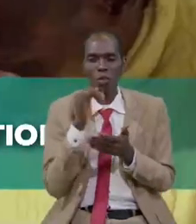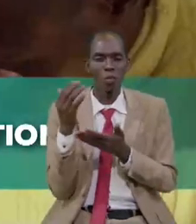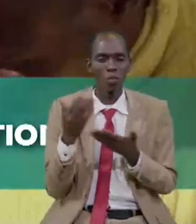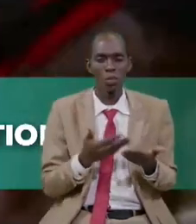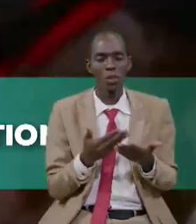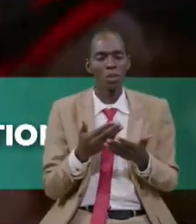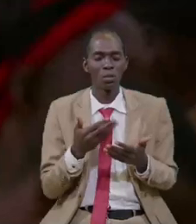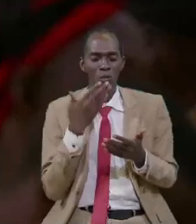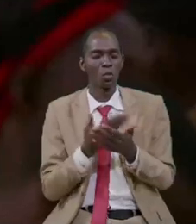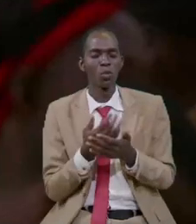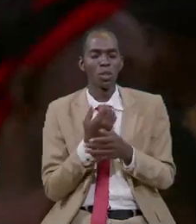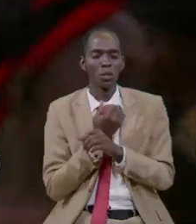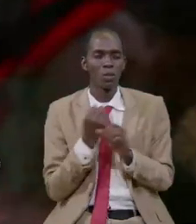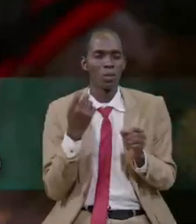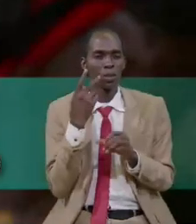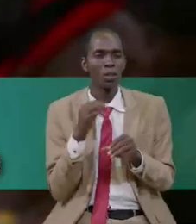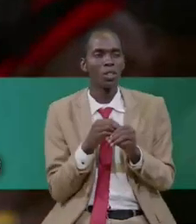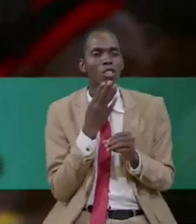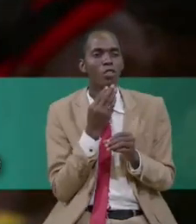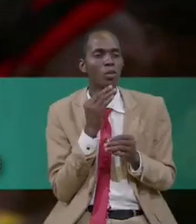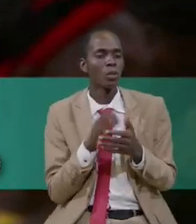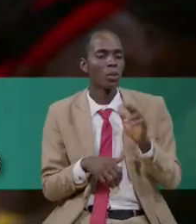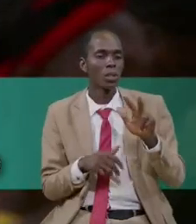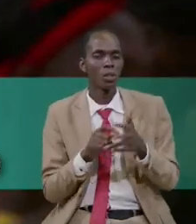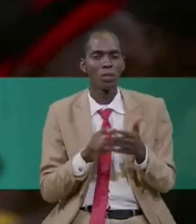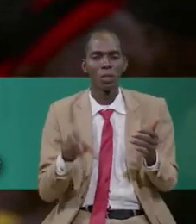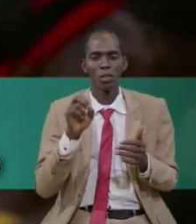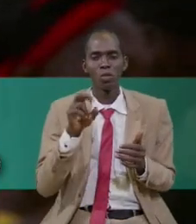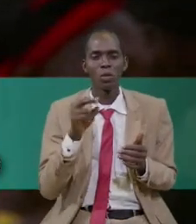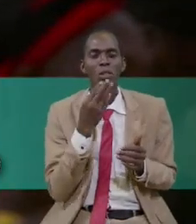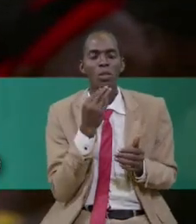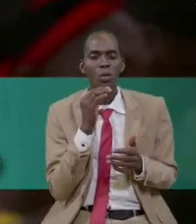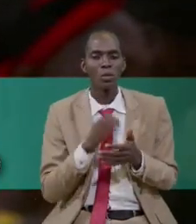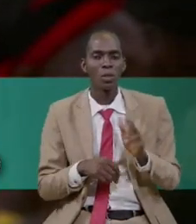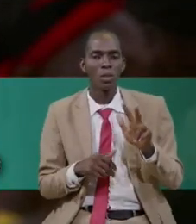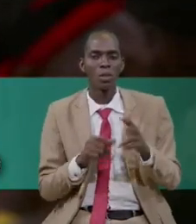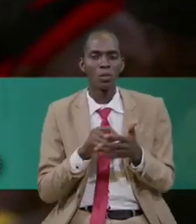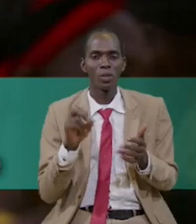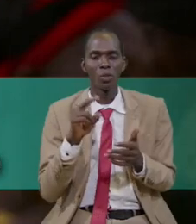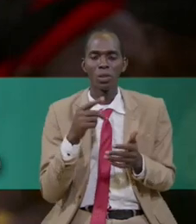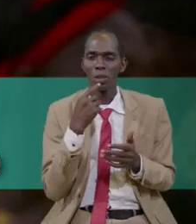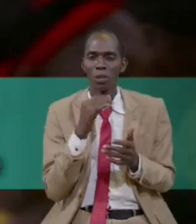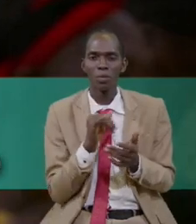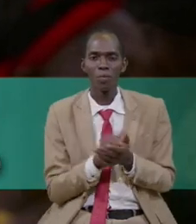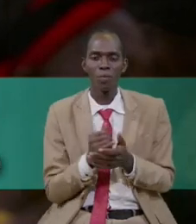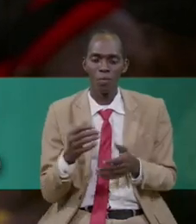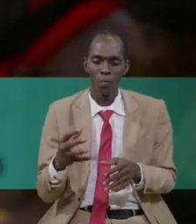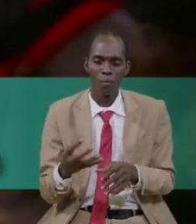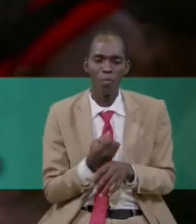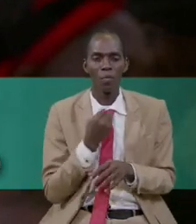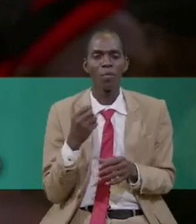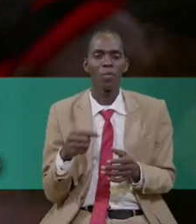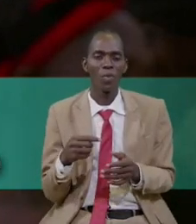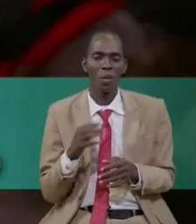Hébreux au chapitre 3 et le verset 12. Hébreux 3, 12. Prenez garde, parle aux frères. Et